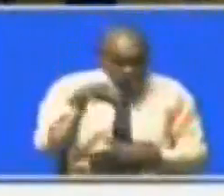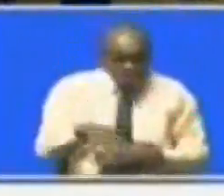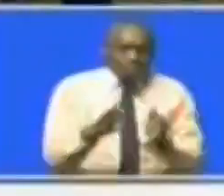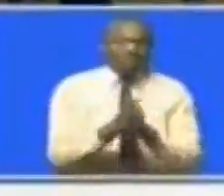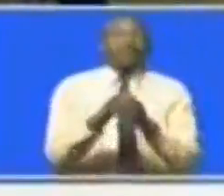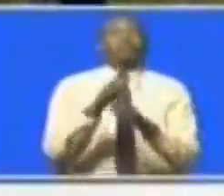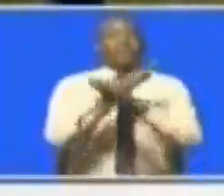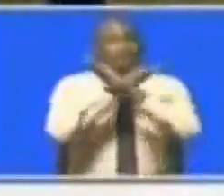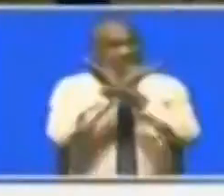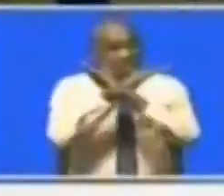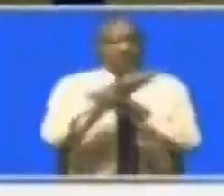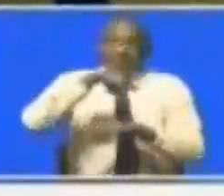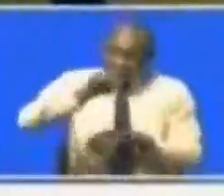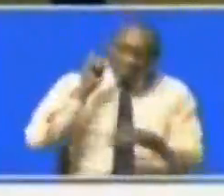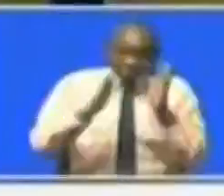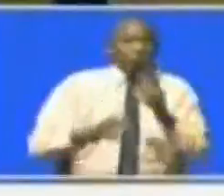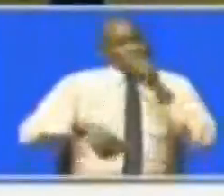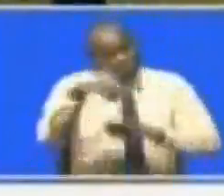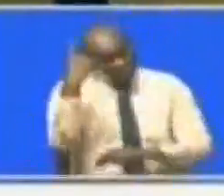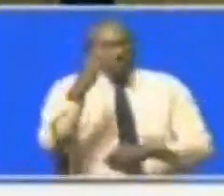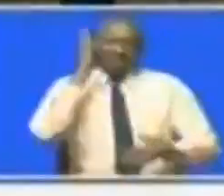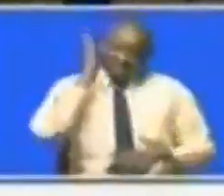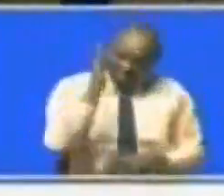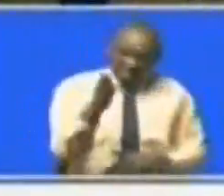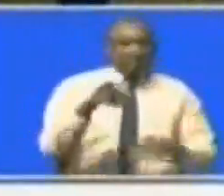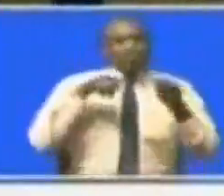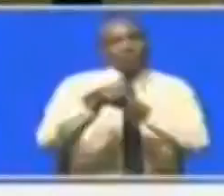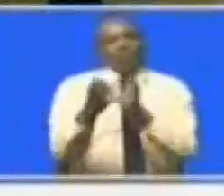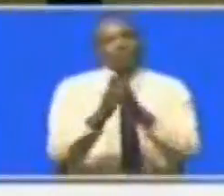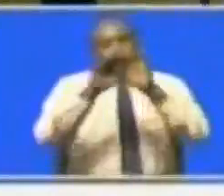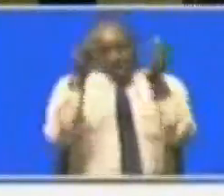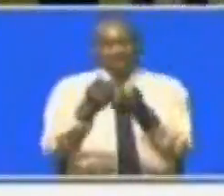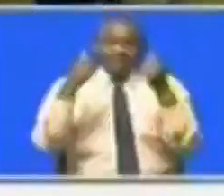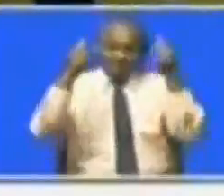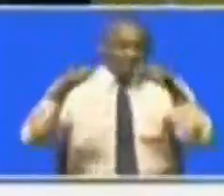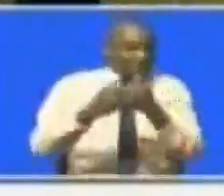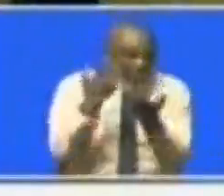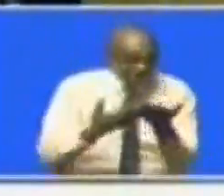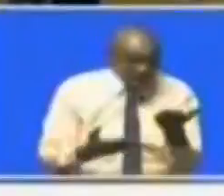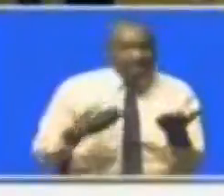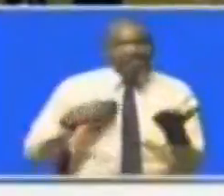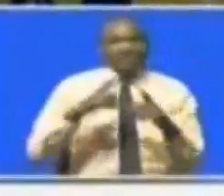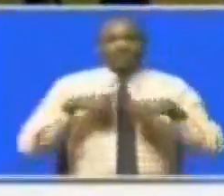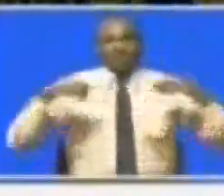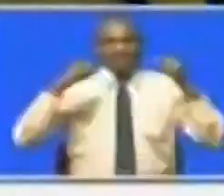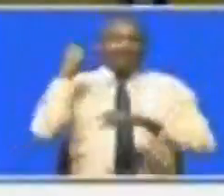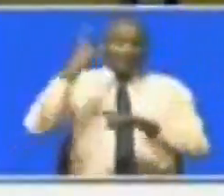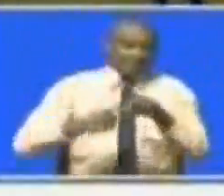Mshindi wa mashindano hayo atajikatia tiketi ya moja kwa moja kushiriki mashindano ya dunia yatakayoandaliwa nchini Japan mwaka